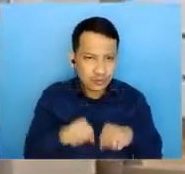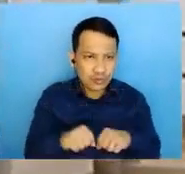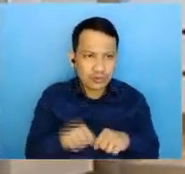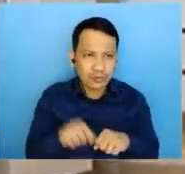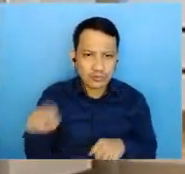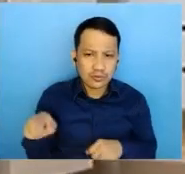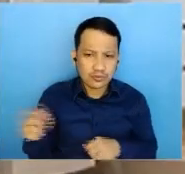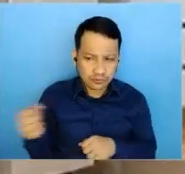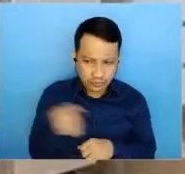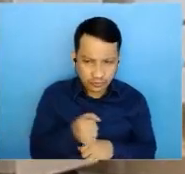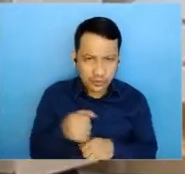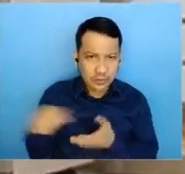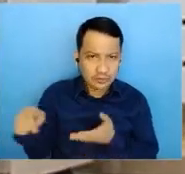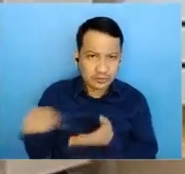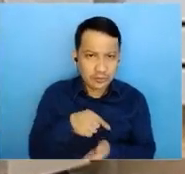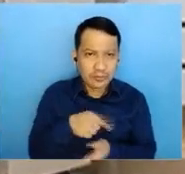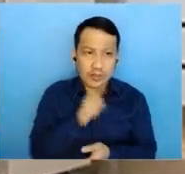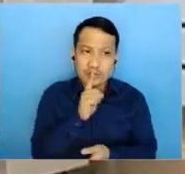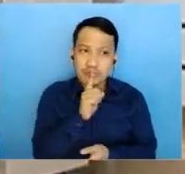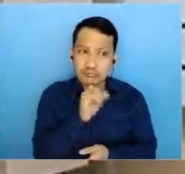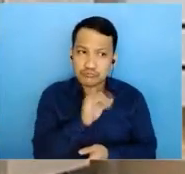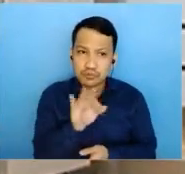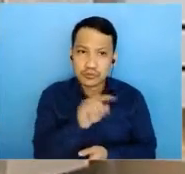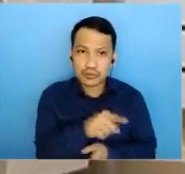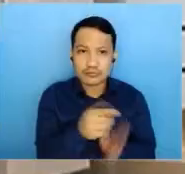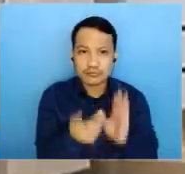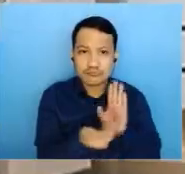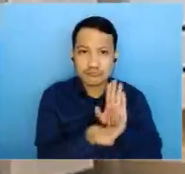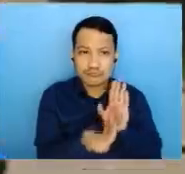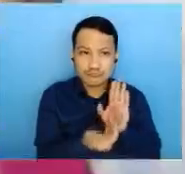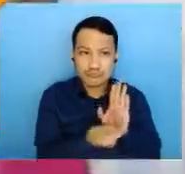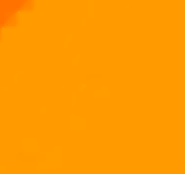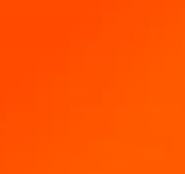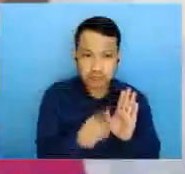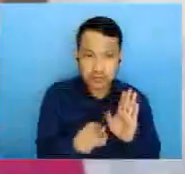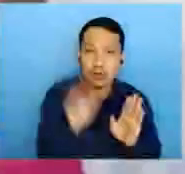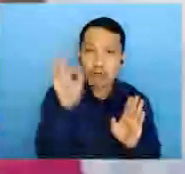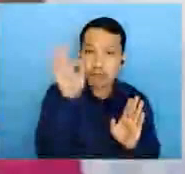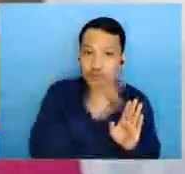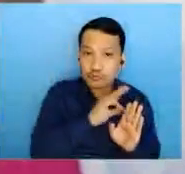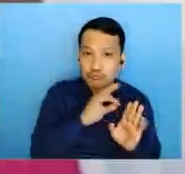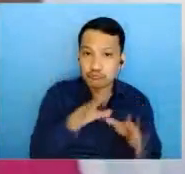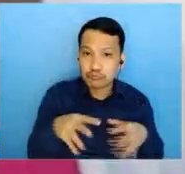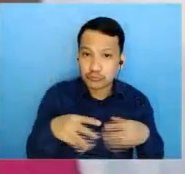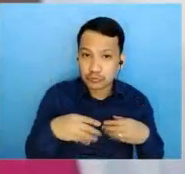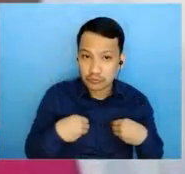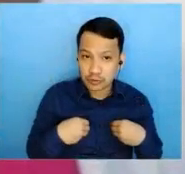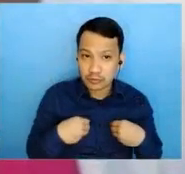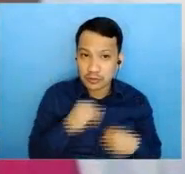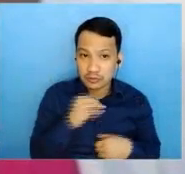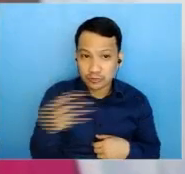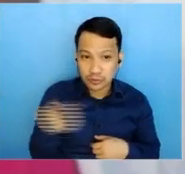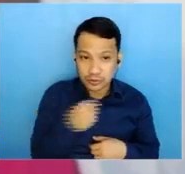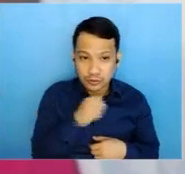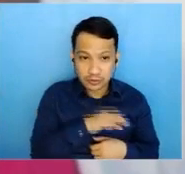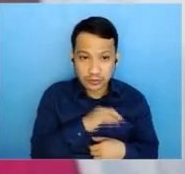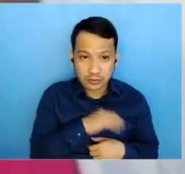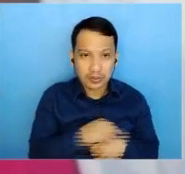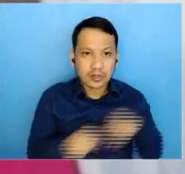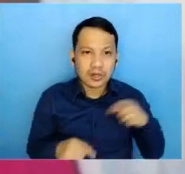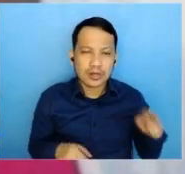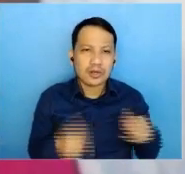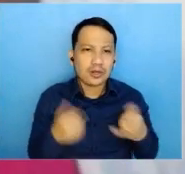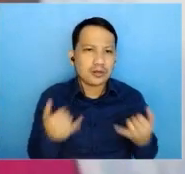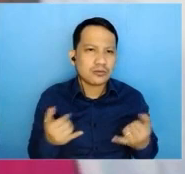ang bayad kung mapatunay ang fake nga ang nasabing claim. Yung katulad ng mga circular na yan, na para